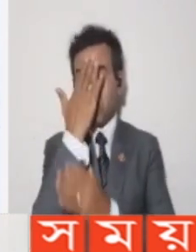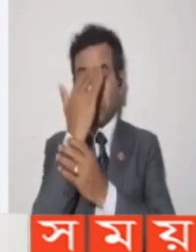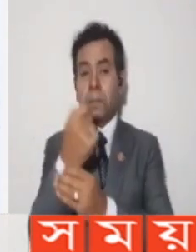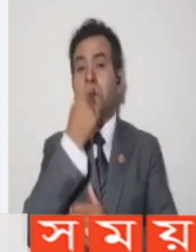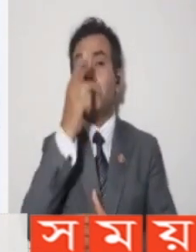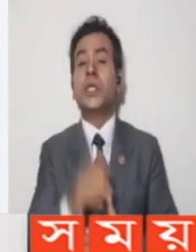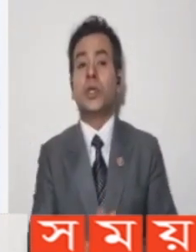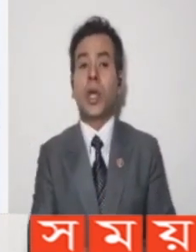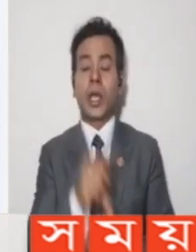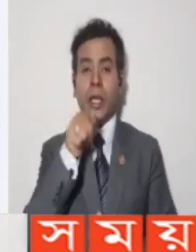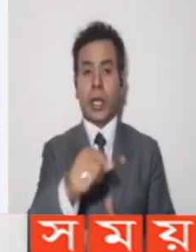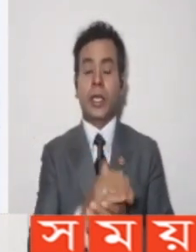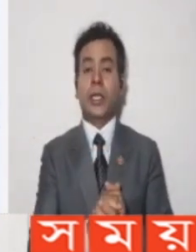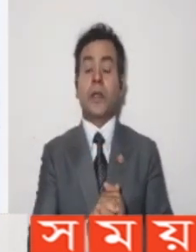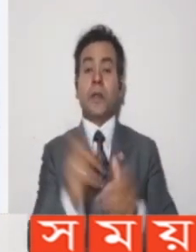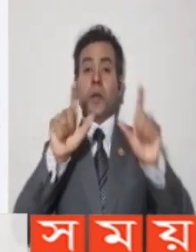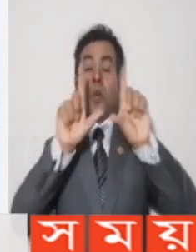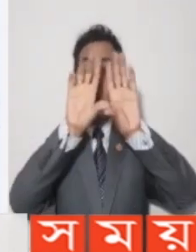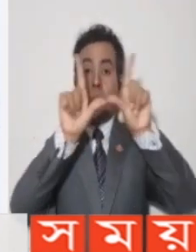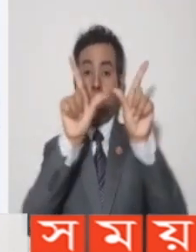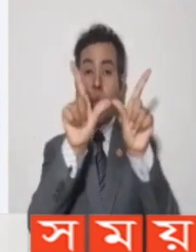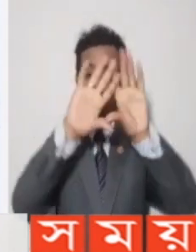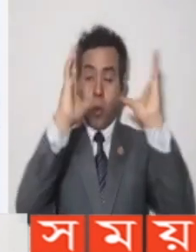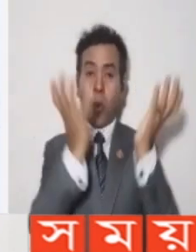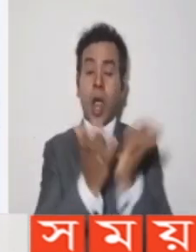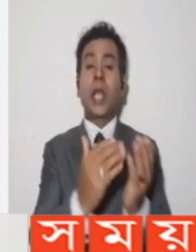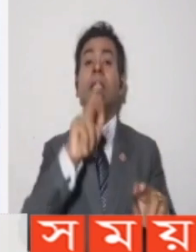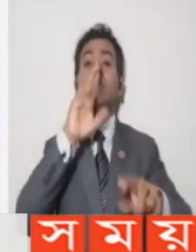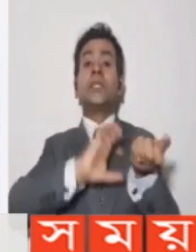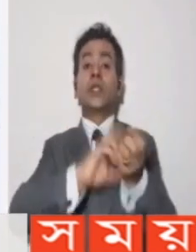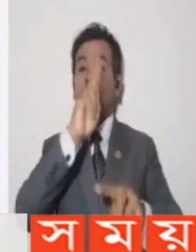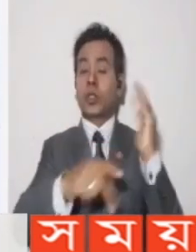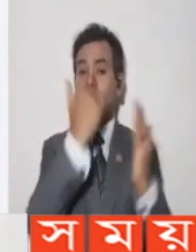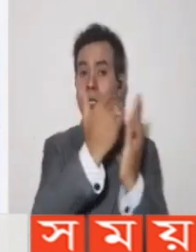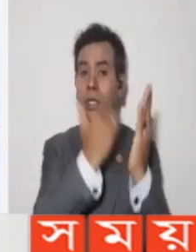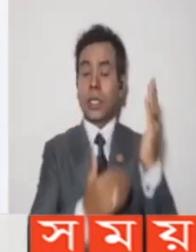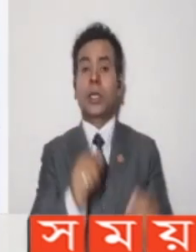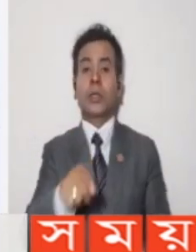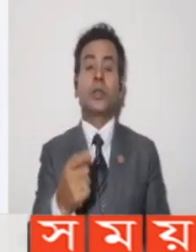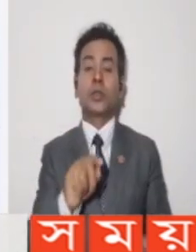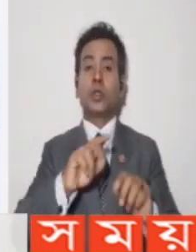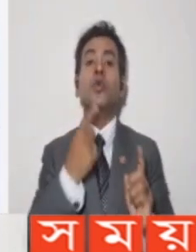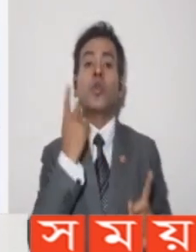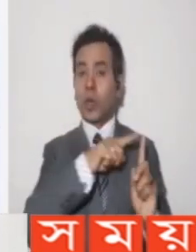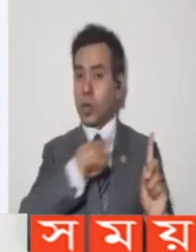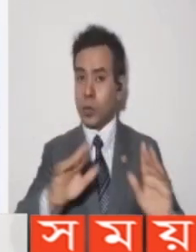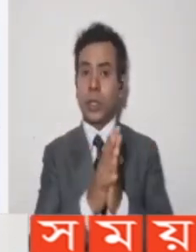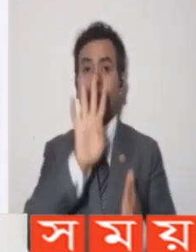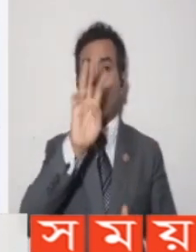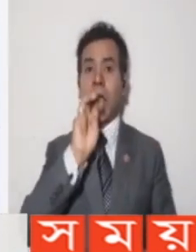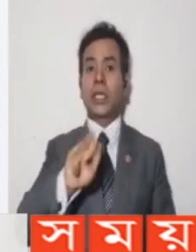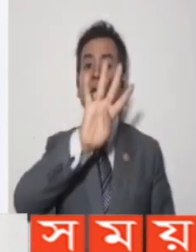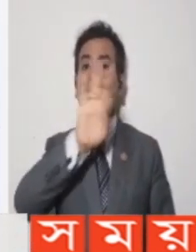দক্ষিণ পূর্ব এশিয়ার আমাদের এই ছিল বাংলাদেশ পরিস্থিতি। আমরা দক্ষিণ পূর্ব এশিয়ার কোভিড-১৯ পরিস্থিতি, যেটা বিশ্ব স্বাস্থ্য